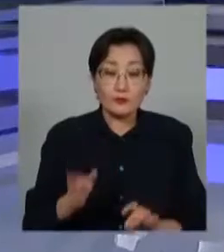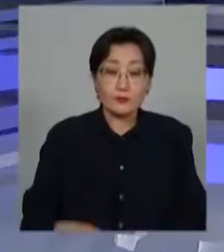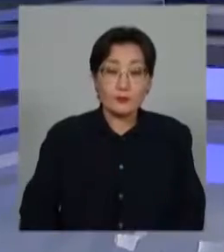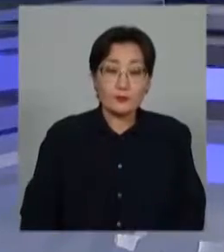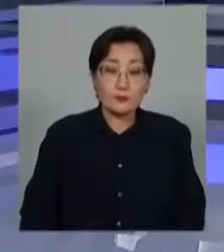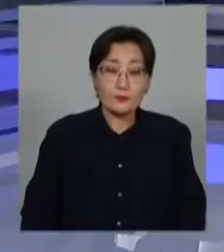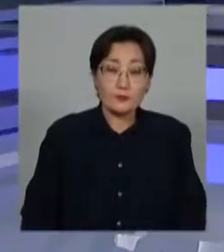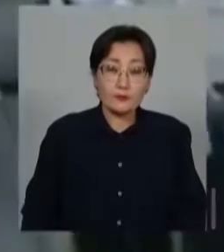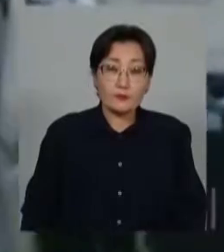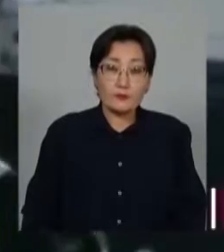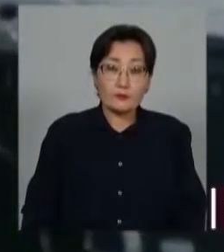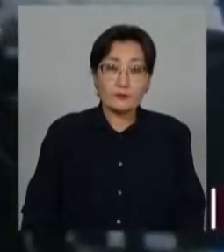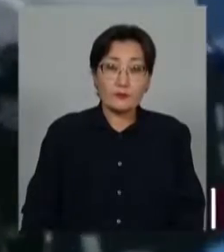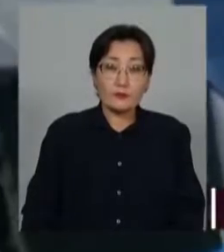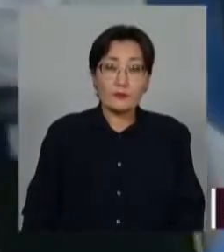көрді.